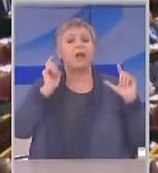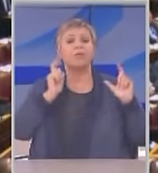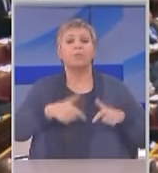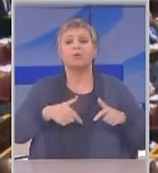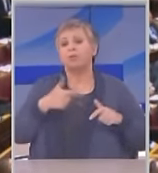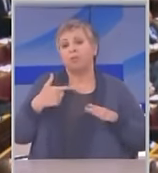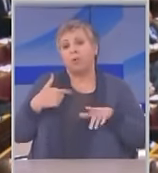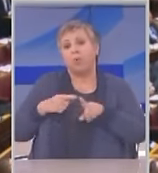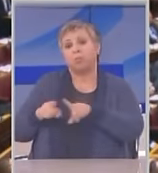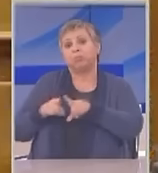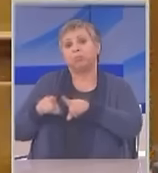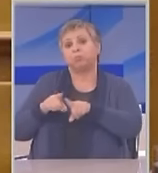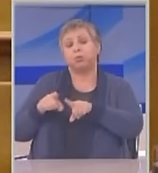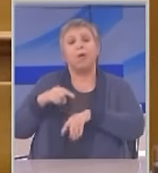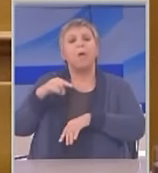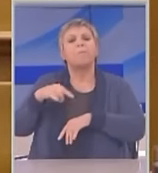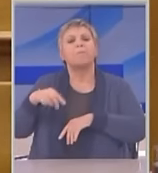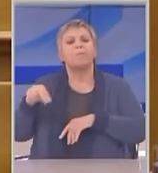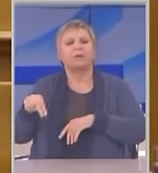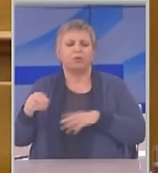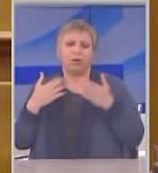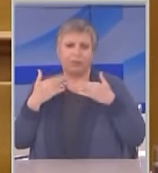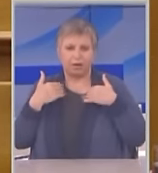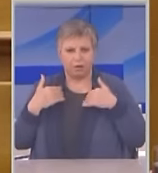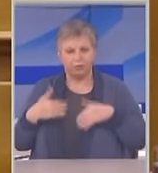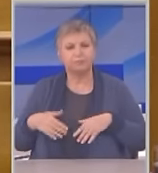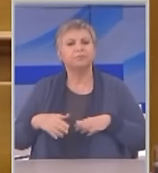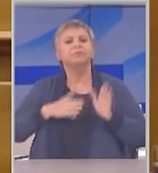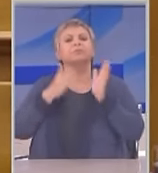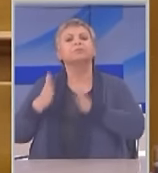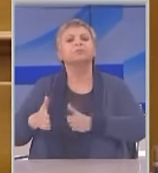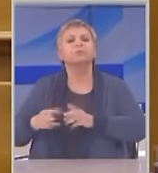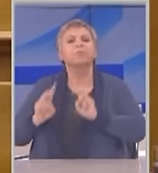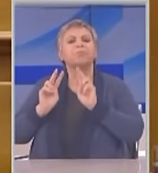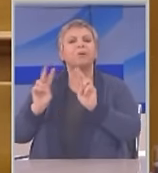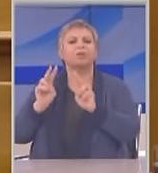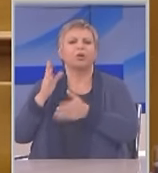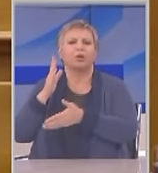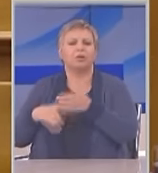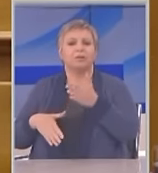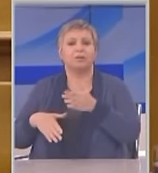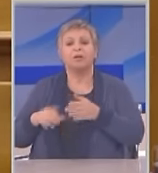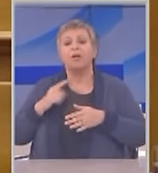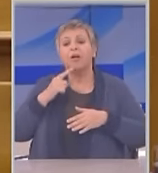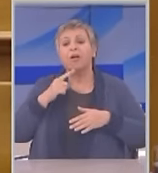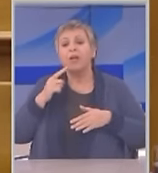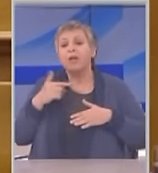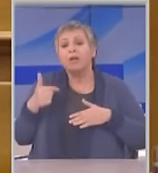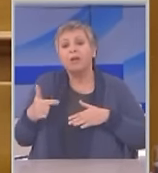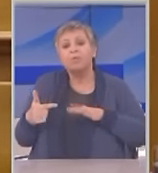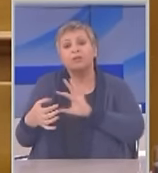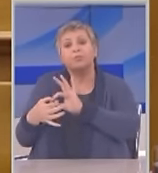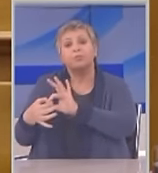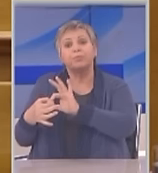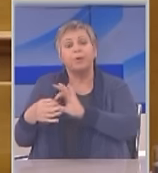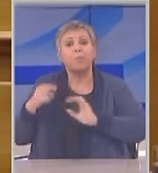Παπαντονίου. Μπορεί το μισό Πασόκ να ισχυρίζεται ότι η εποχή που είχε πολιτική σχέση με τον κύριο Παπαντονίου είναι πολύ